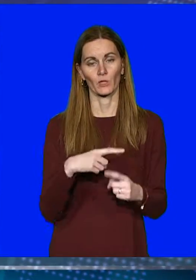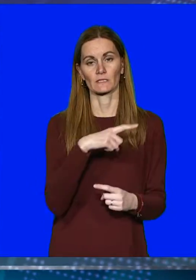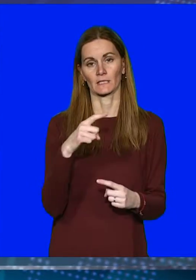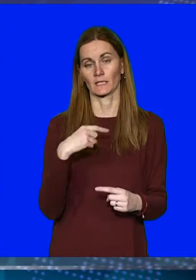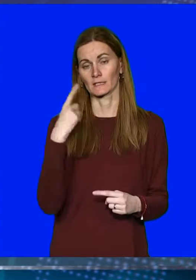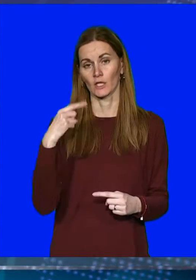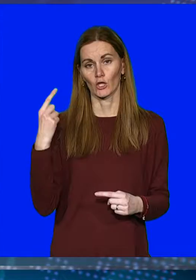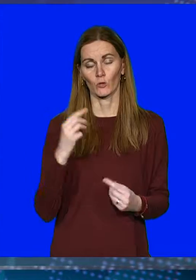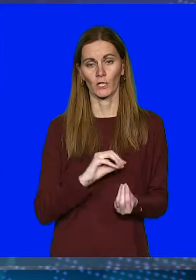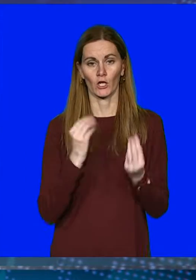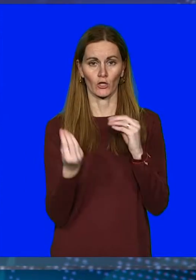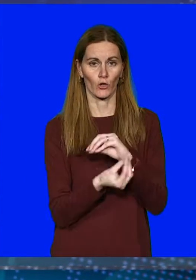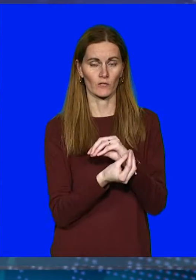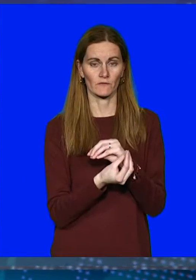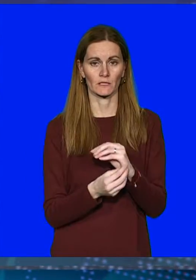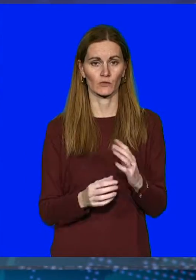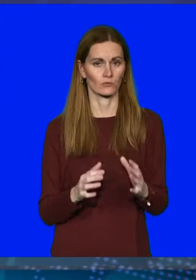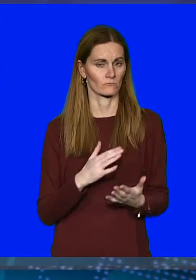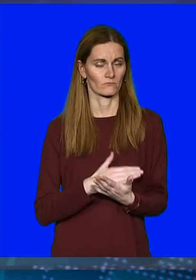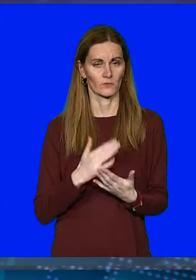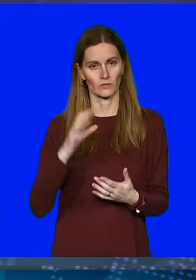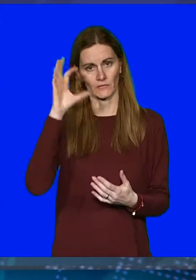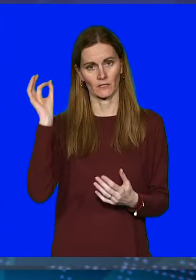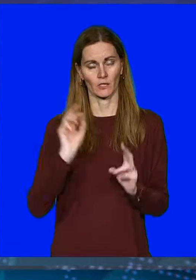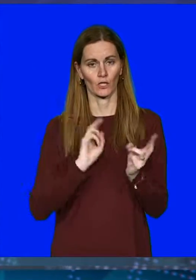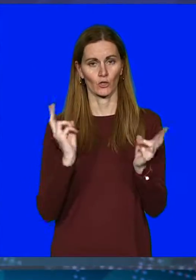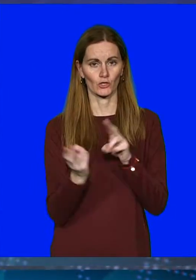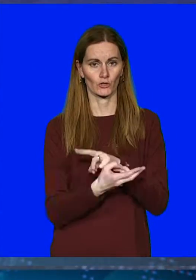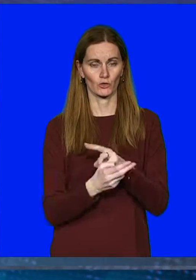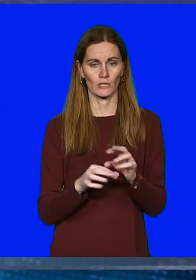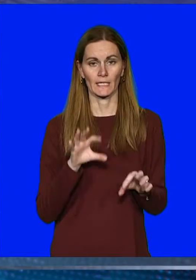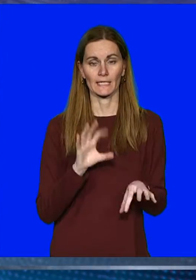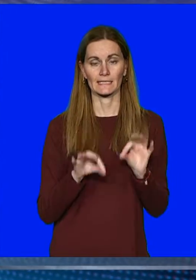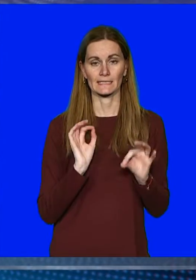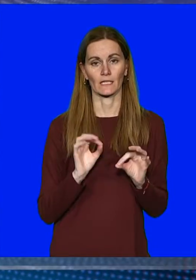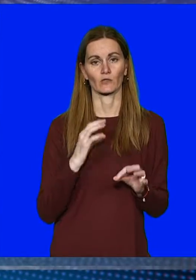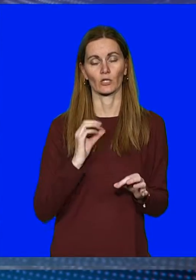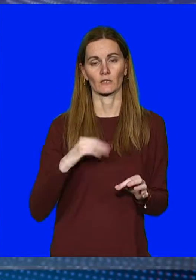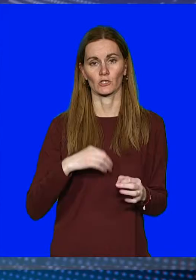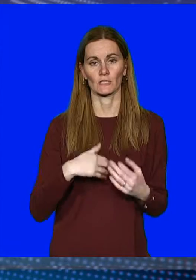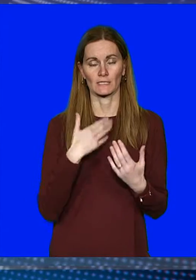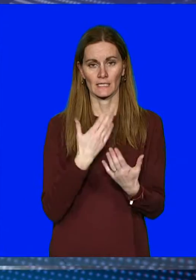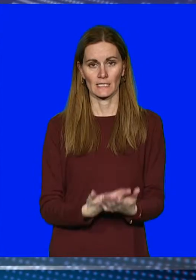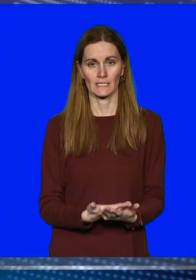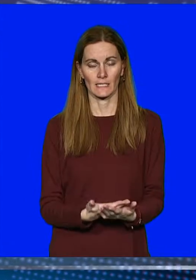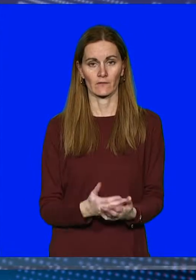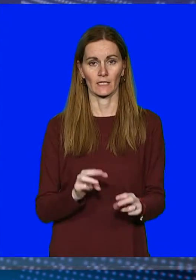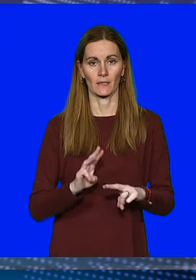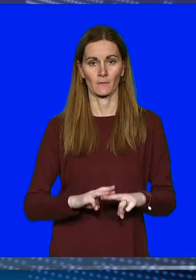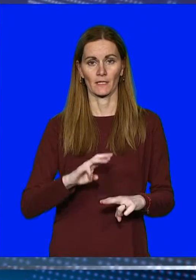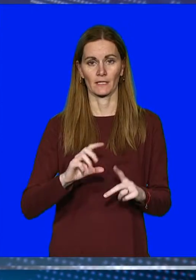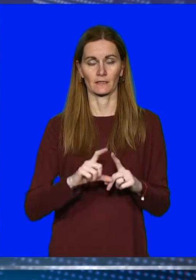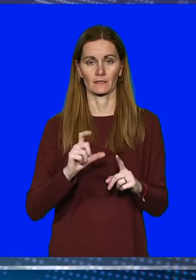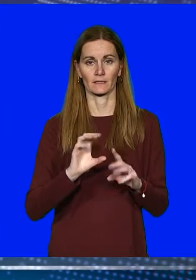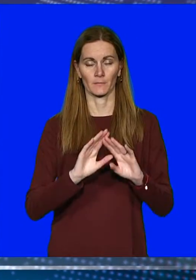I pozitivni i negativni komentari i osvrti dio su svakodnevice koja nas okružuje, istaknuo je gradonačelnik zahvalivši se